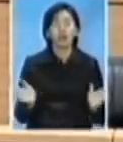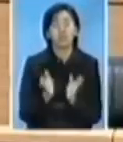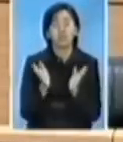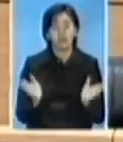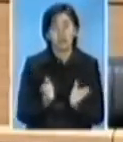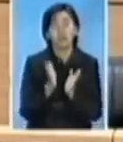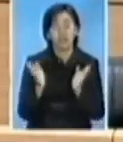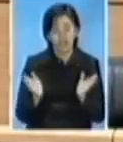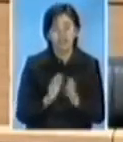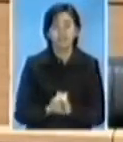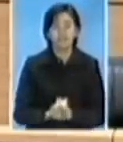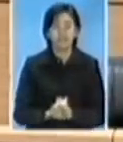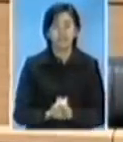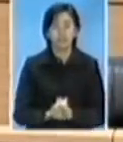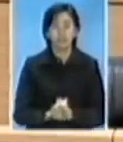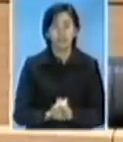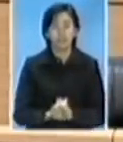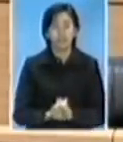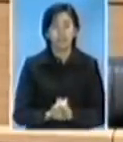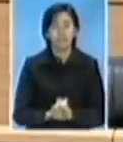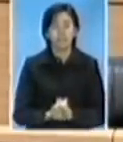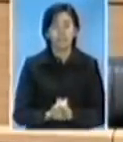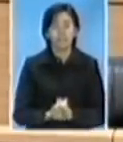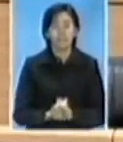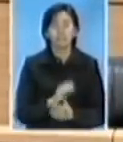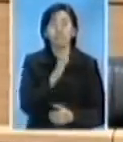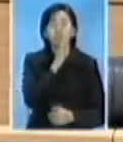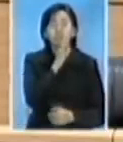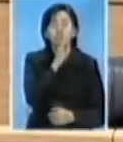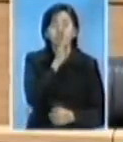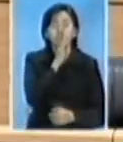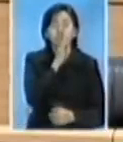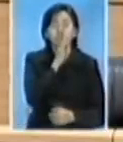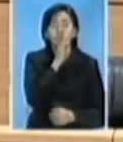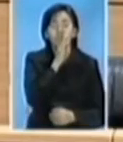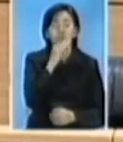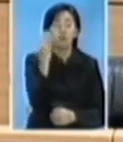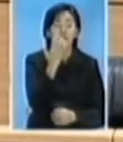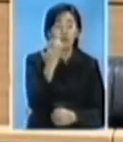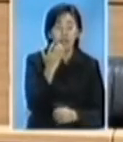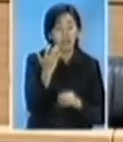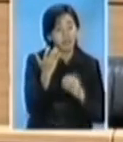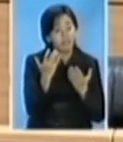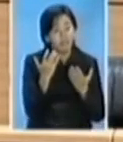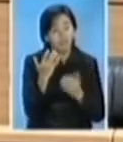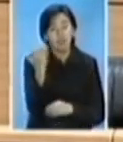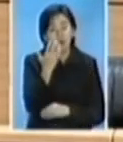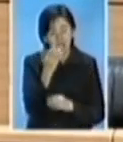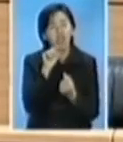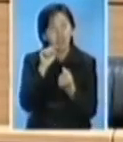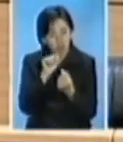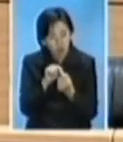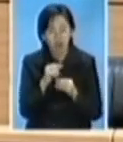นแนวคิดนี้และเป็นไปไม่ได้หรอกครับถ้าไม่มีสื่อโทรทัศน์ของท่านถึงเหมาะที่สุด